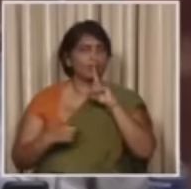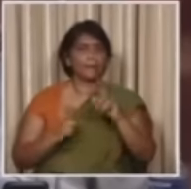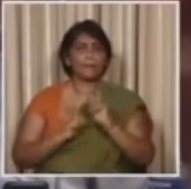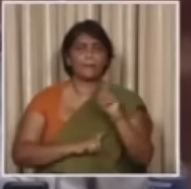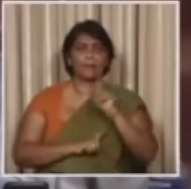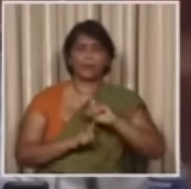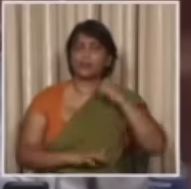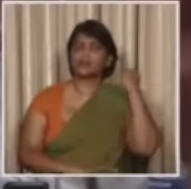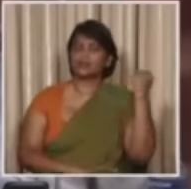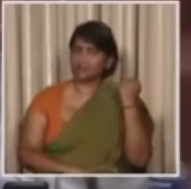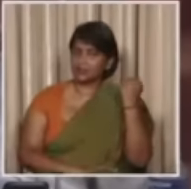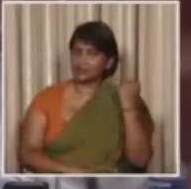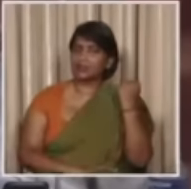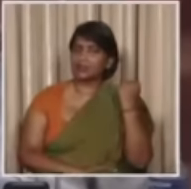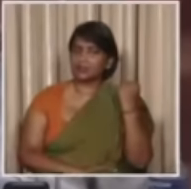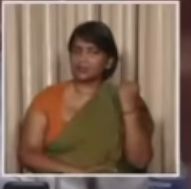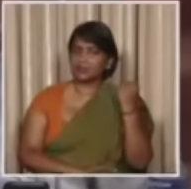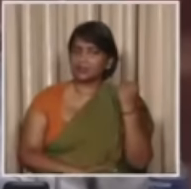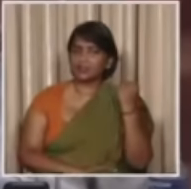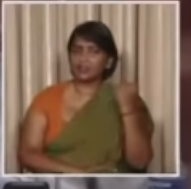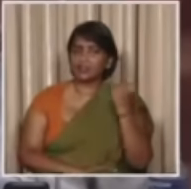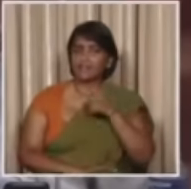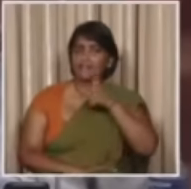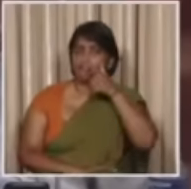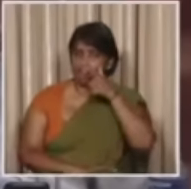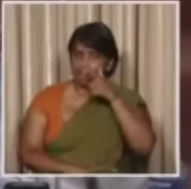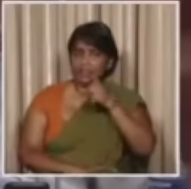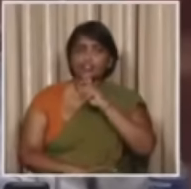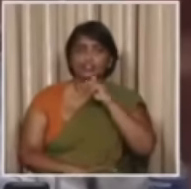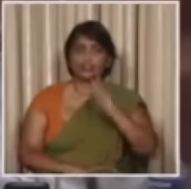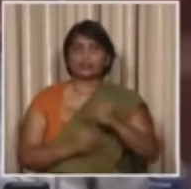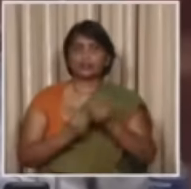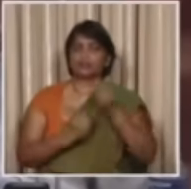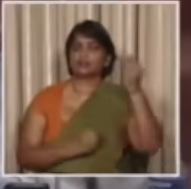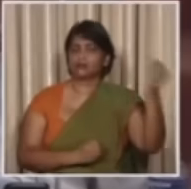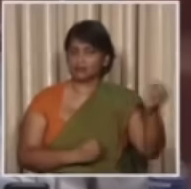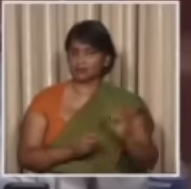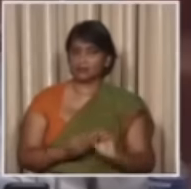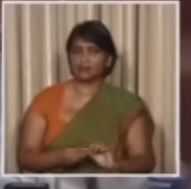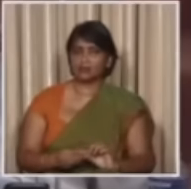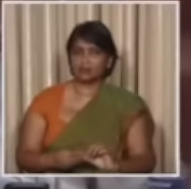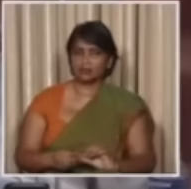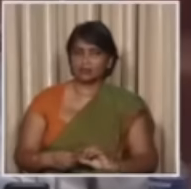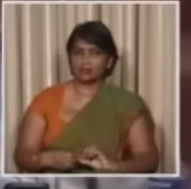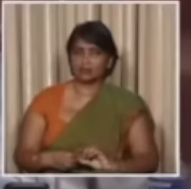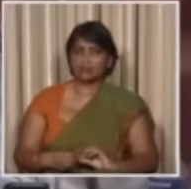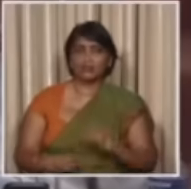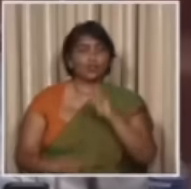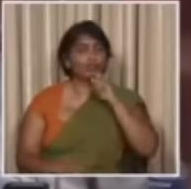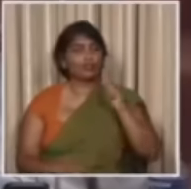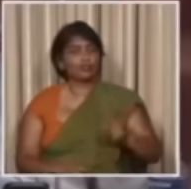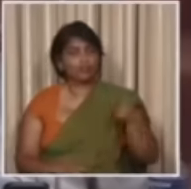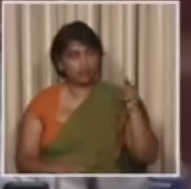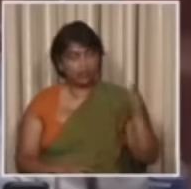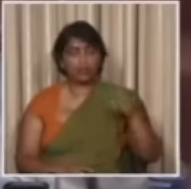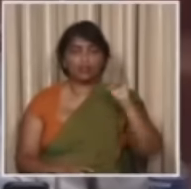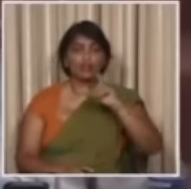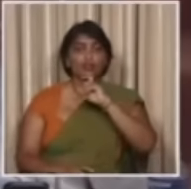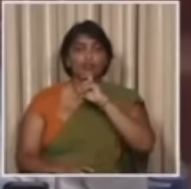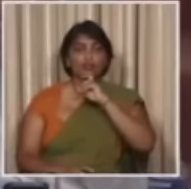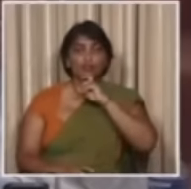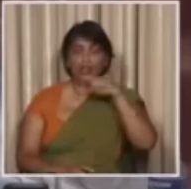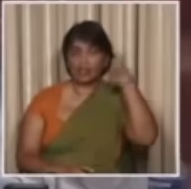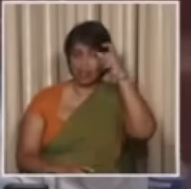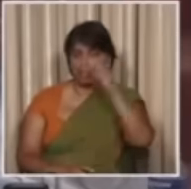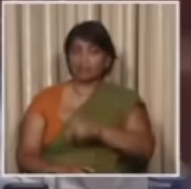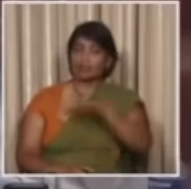කරපු කතාව වීඩියෝ කරලා අග්‍රවිශ්වකාරතුමාට දෙන්න ඕන කියලා. මොකද අග්‍රවිශ්වකාරතුමා මේ විදිශකාරවරියට කියලා